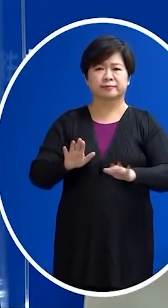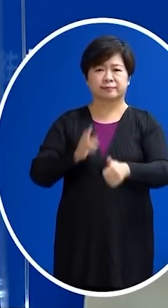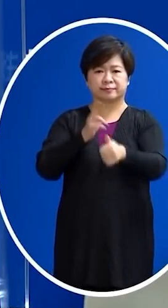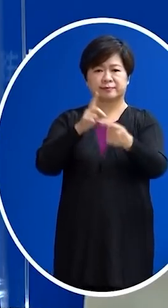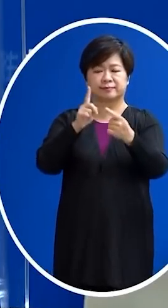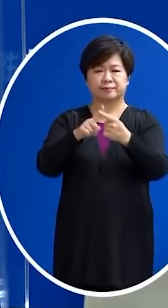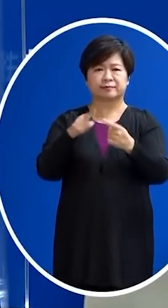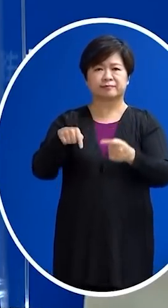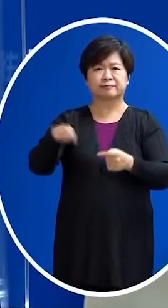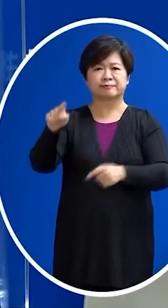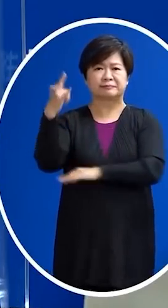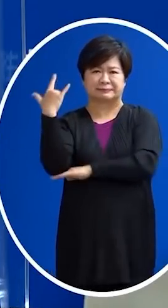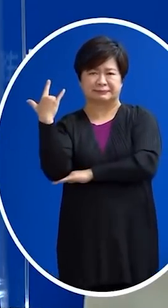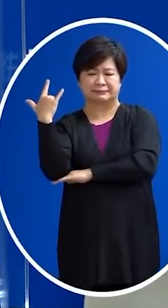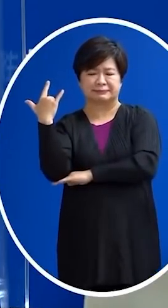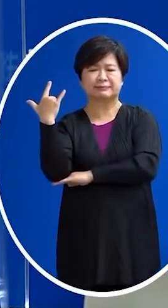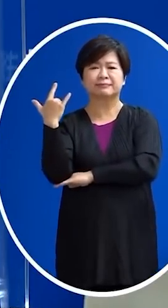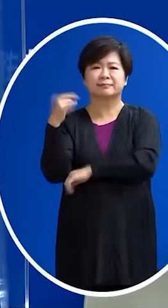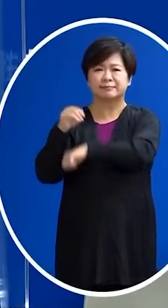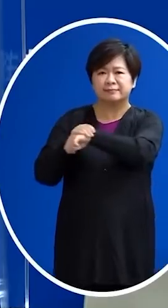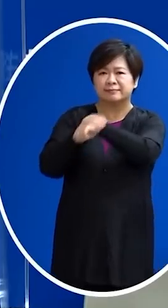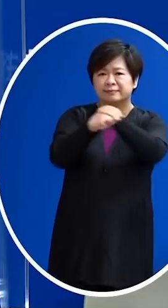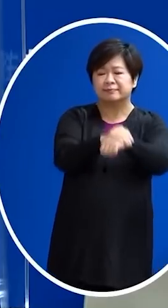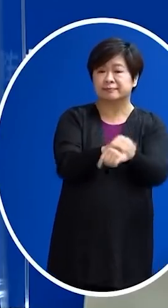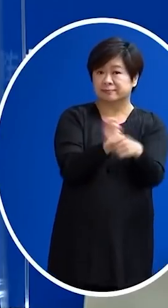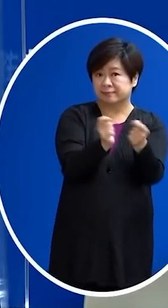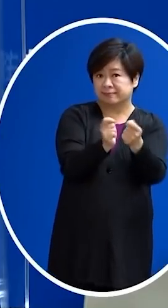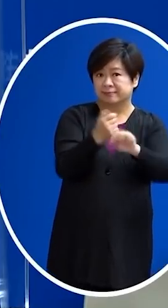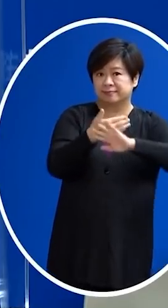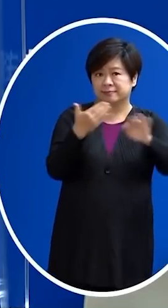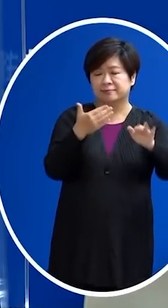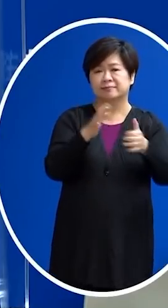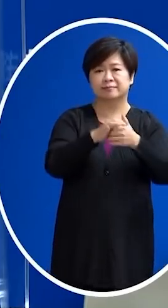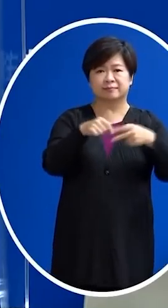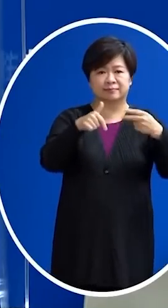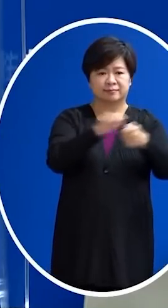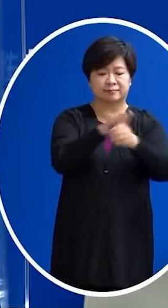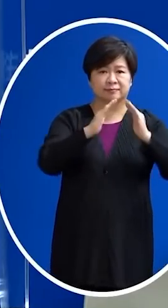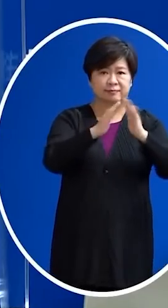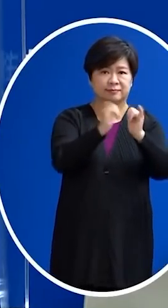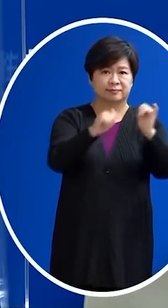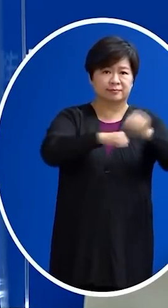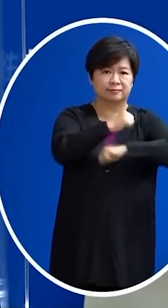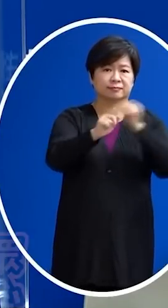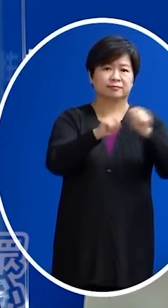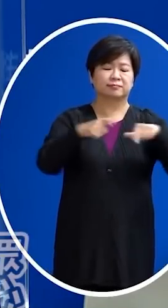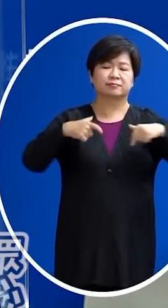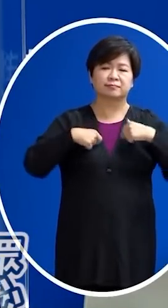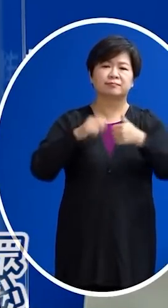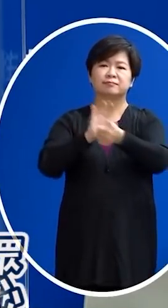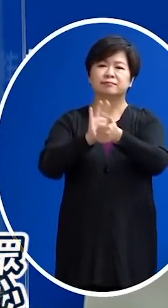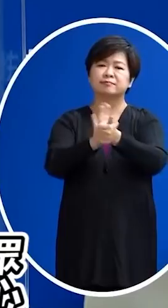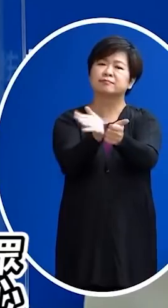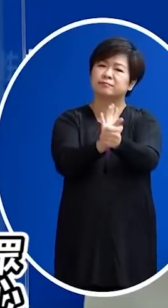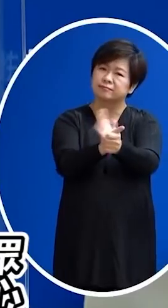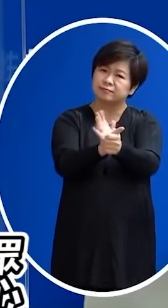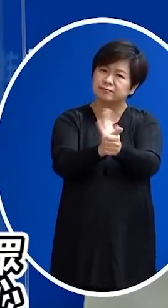场引导民众到这个附近的芦洲仁爱市民活动中心来接种。